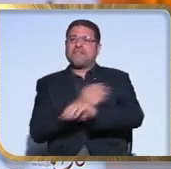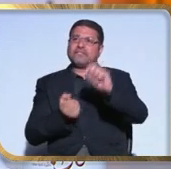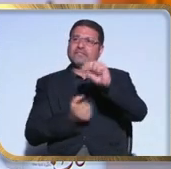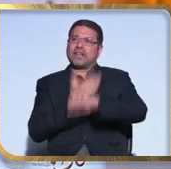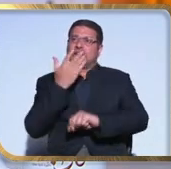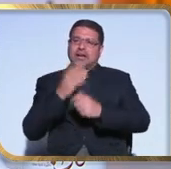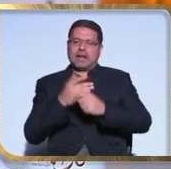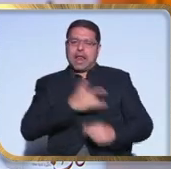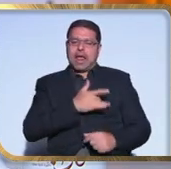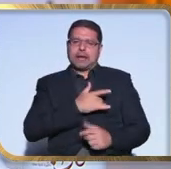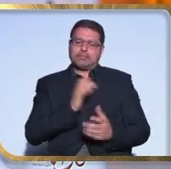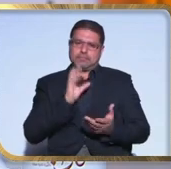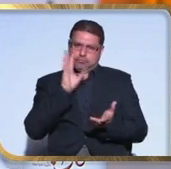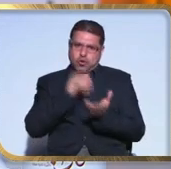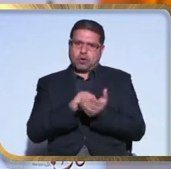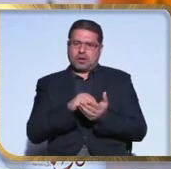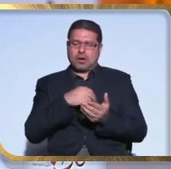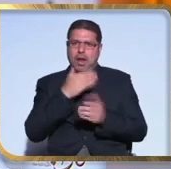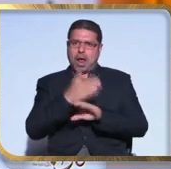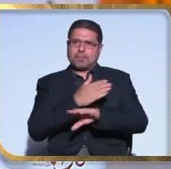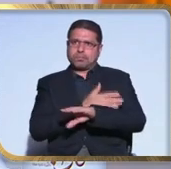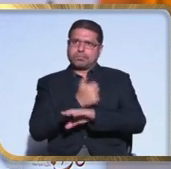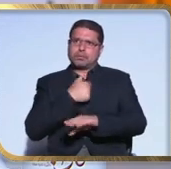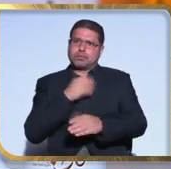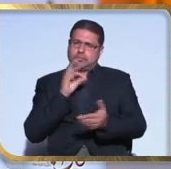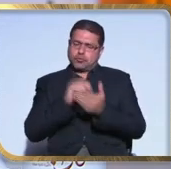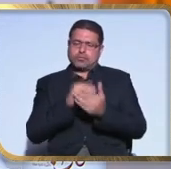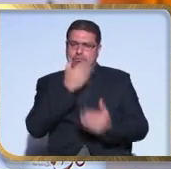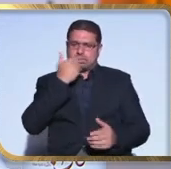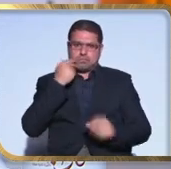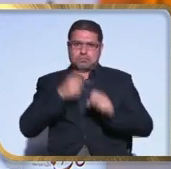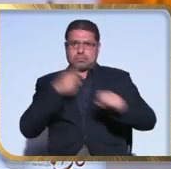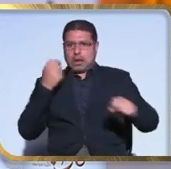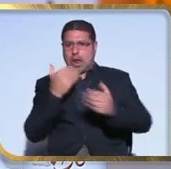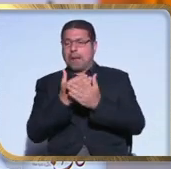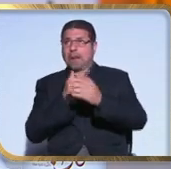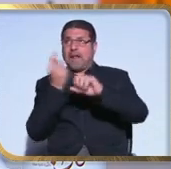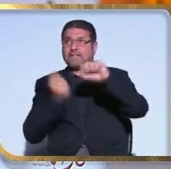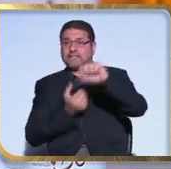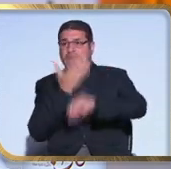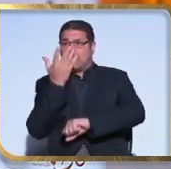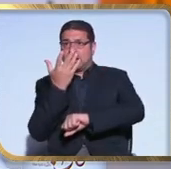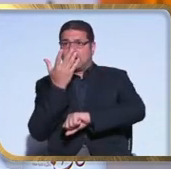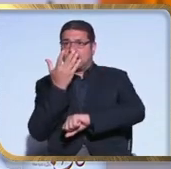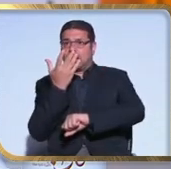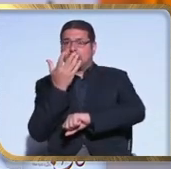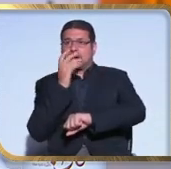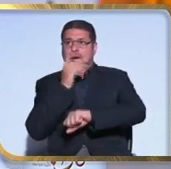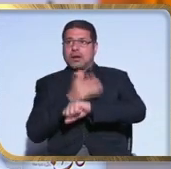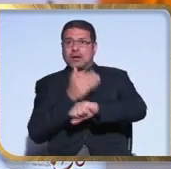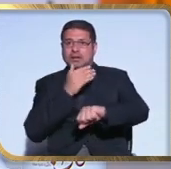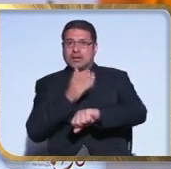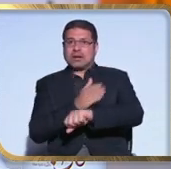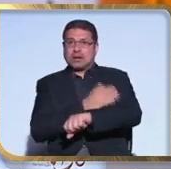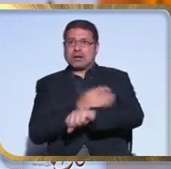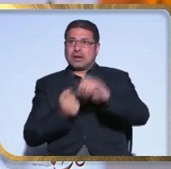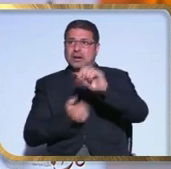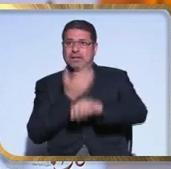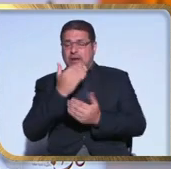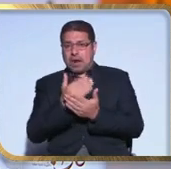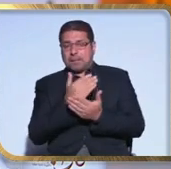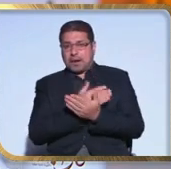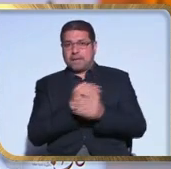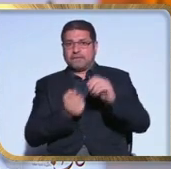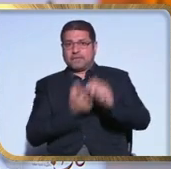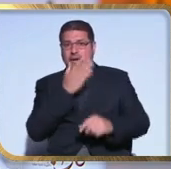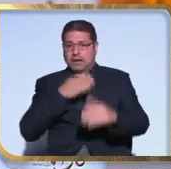يجمع النيه يعني من لم يعزم على الصيام قبل ما الفجر يطلع من لم يعزم وينتو قبل